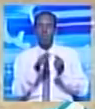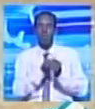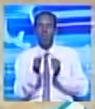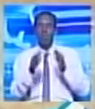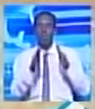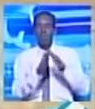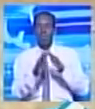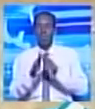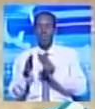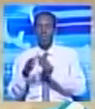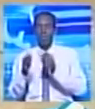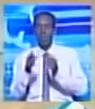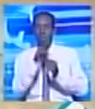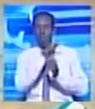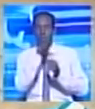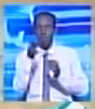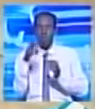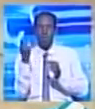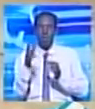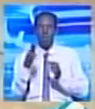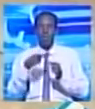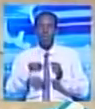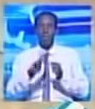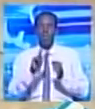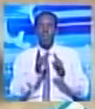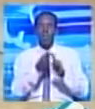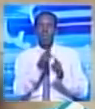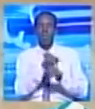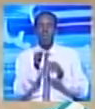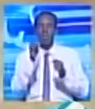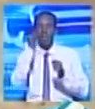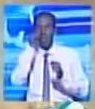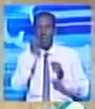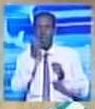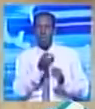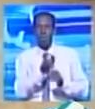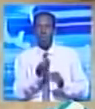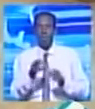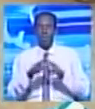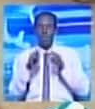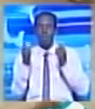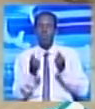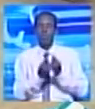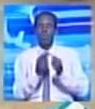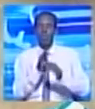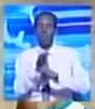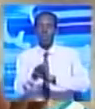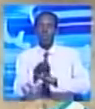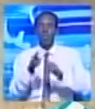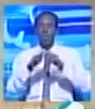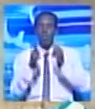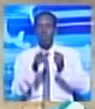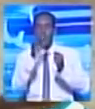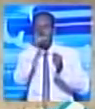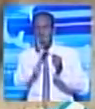maison. Nous le voyons quelquefois, lui ou sa femme, faire entrer les enfants. Ce n'est qu'après son arrestation que nous avons appris par